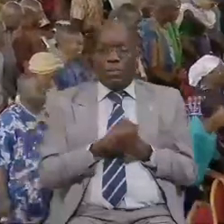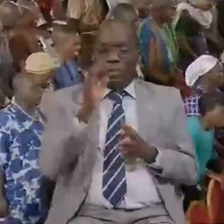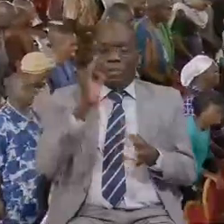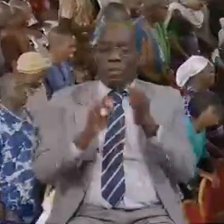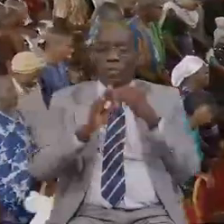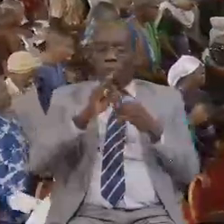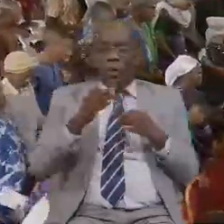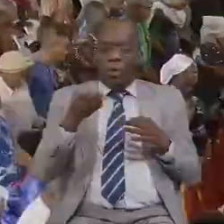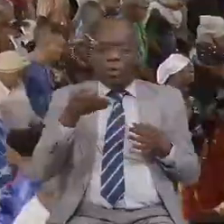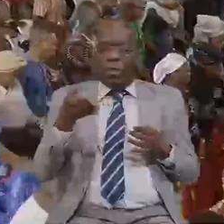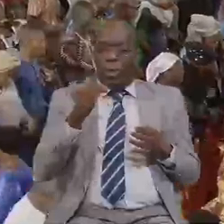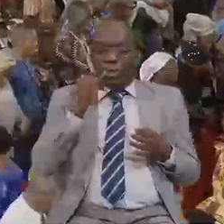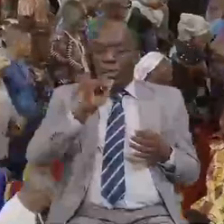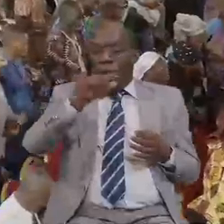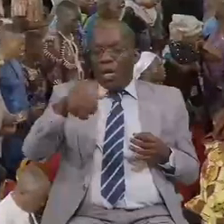S'il y a une injustice,